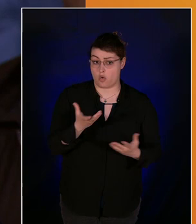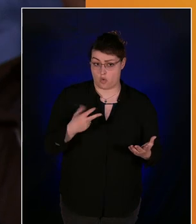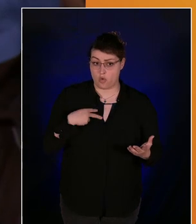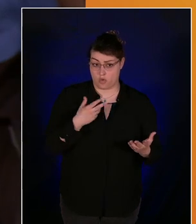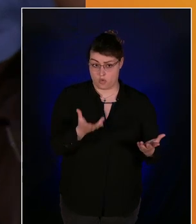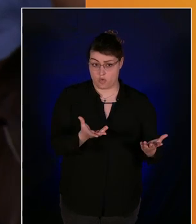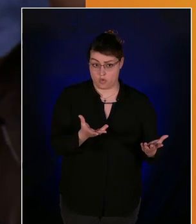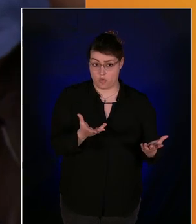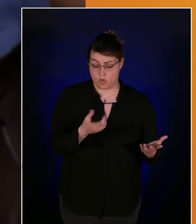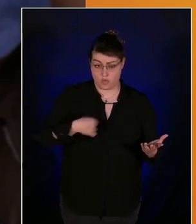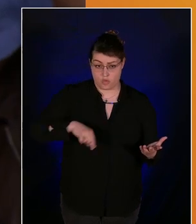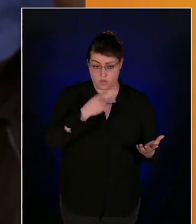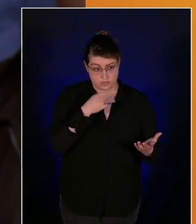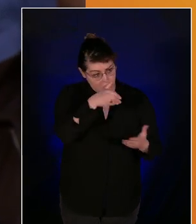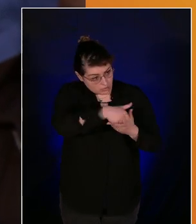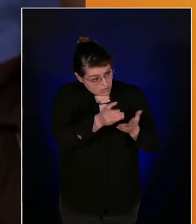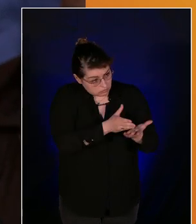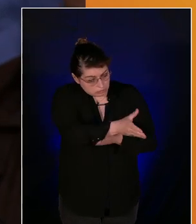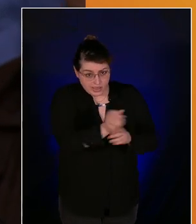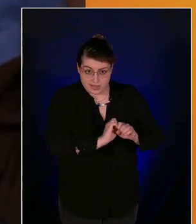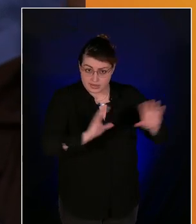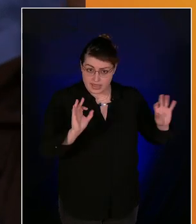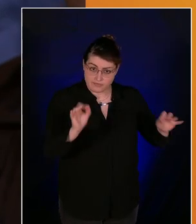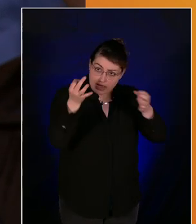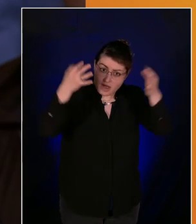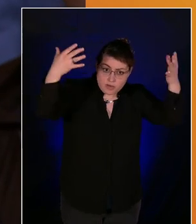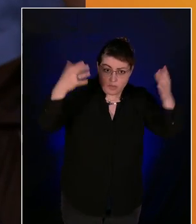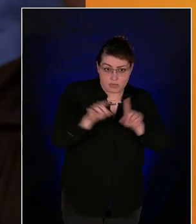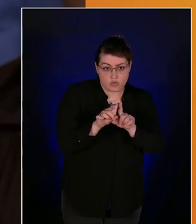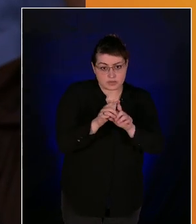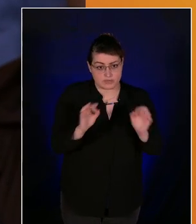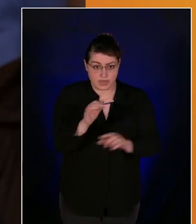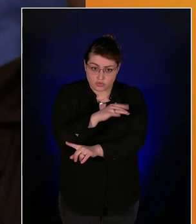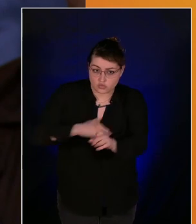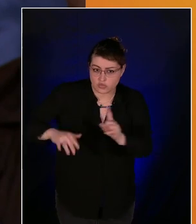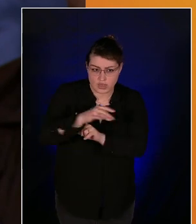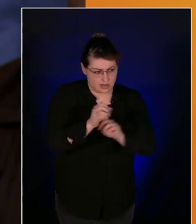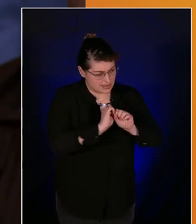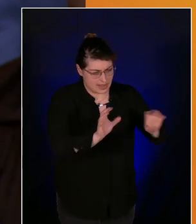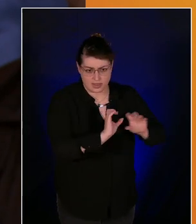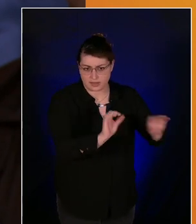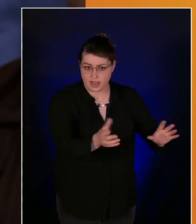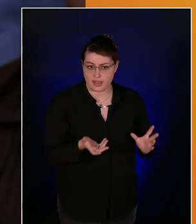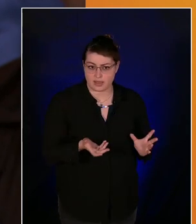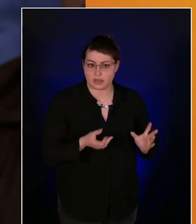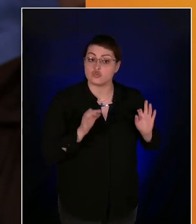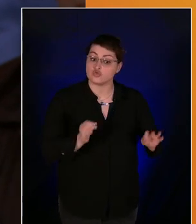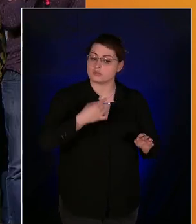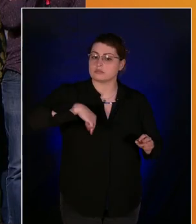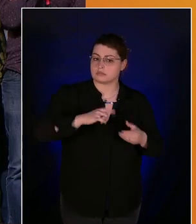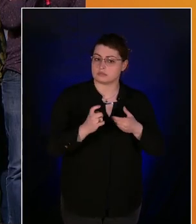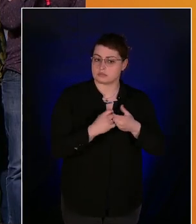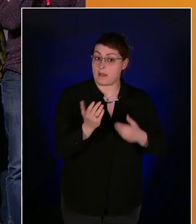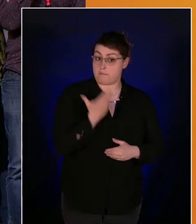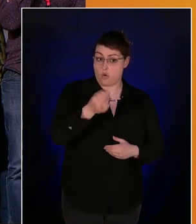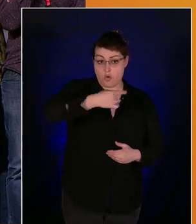il comprend des orientations claires sur la question environnementale et sur les questions sociales. Parce que la particularité de la CGT, la marque